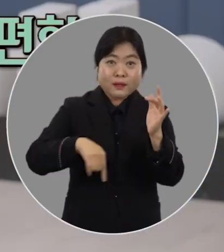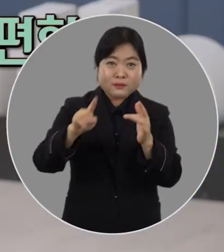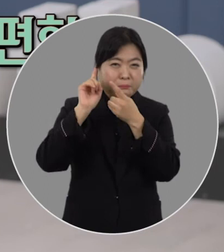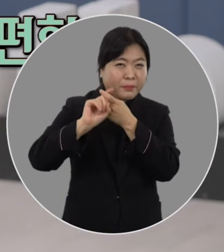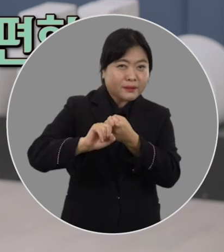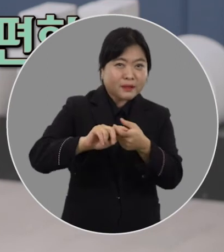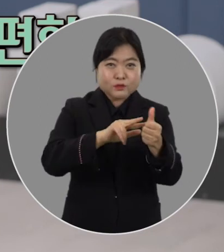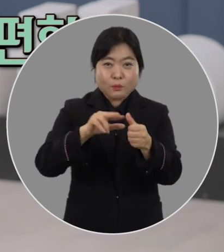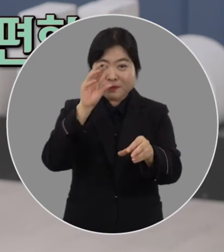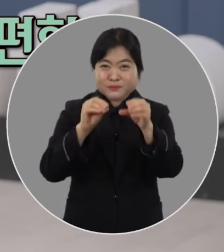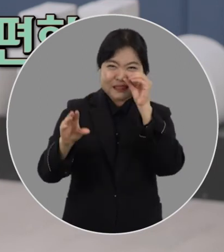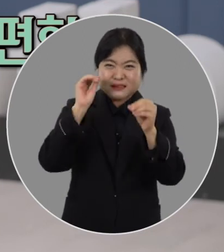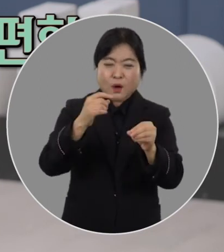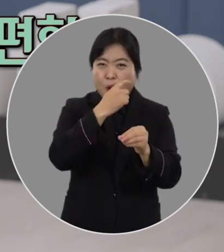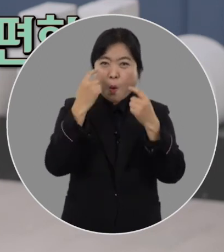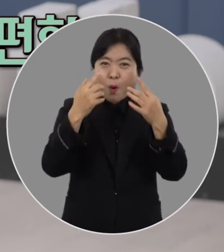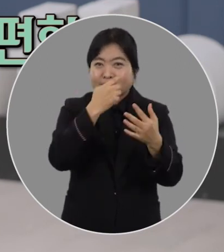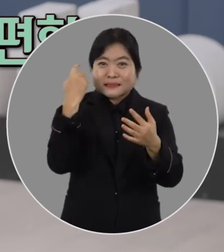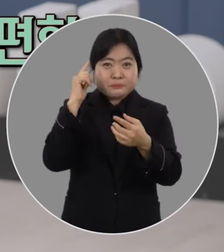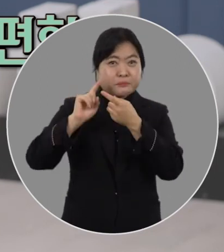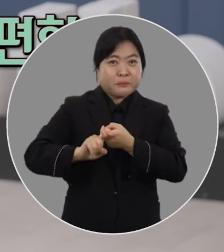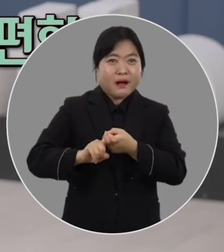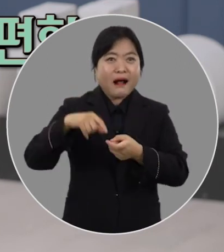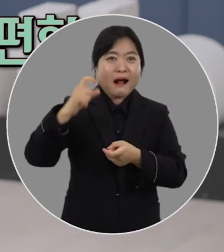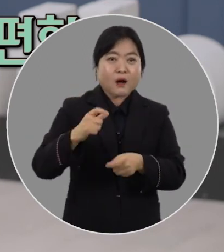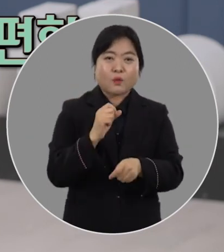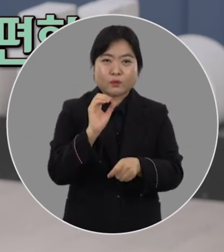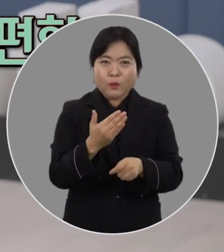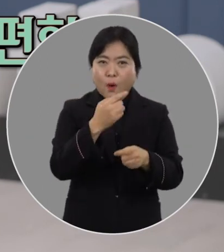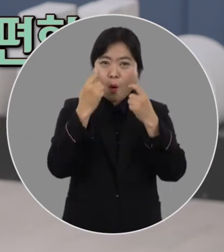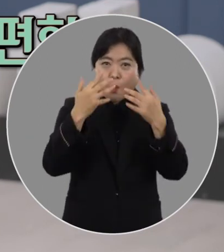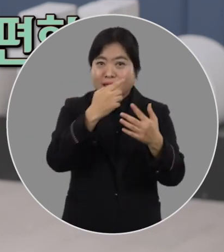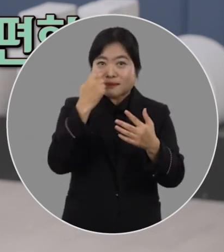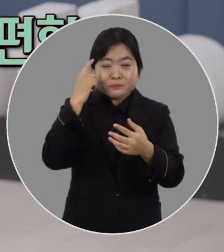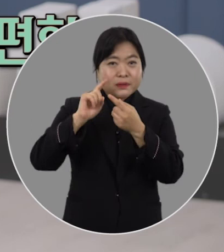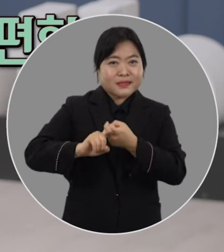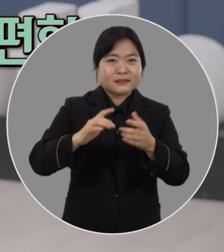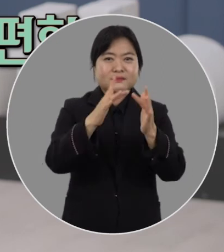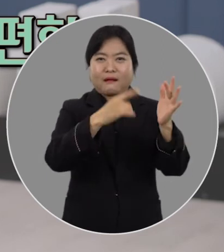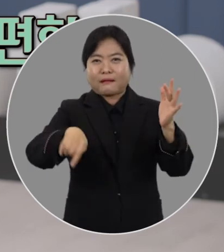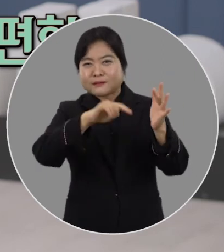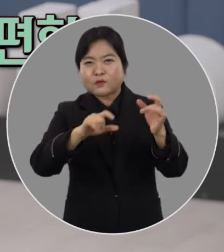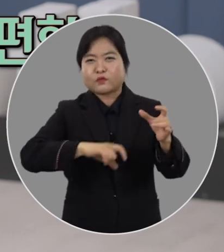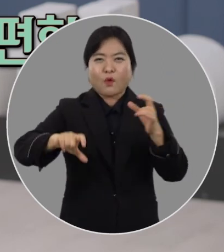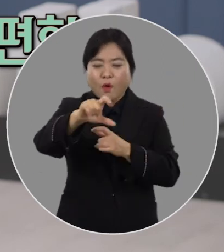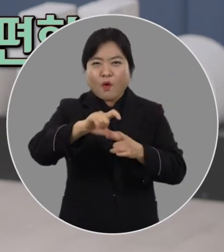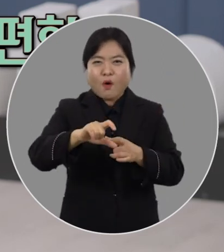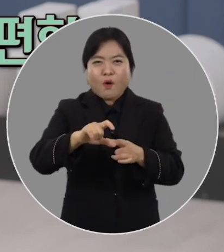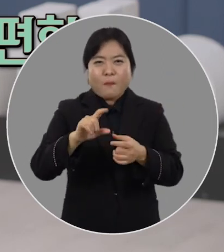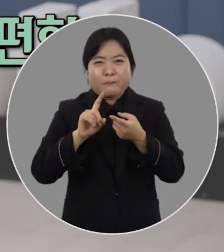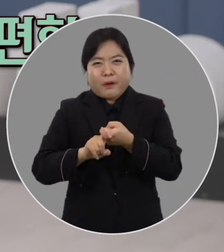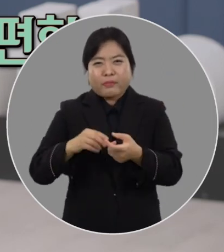습득은 확증 편향을 강화시키고 또 반대로 확증 편향은 온라인에서의 편향된 정보 습득을 강화시키는